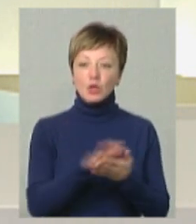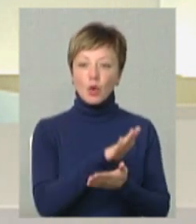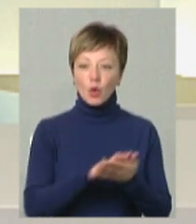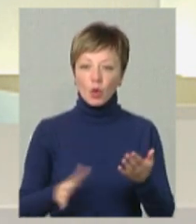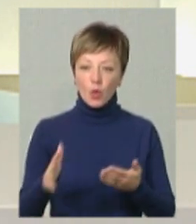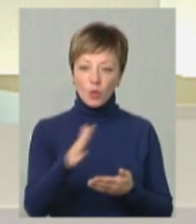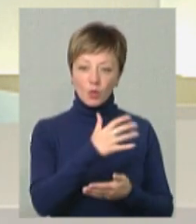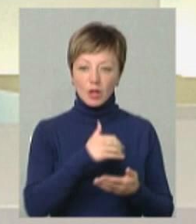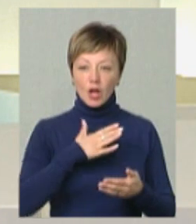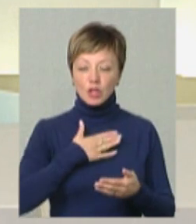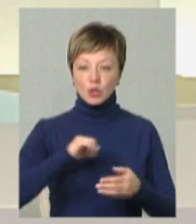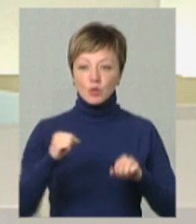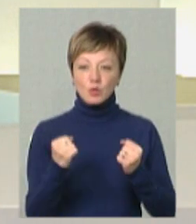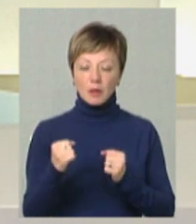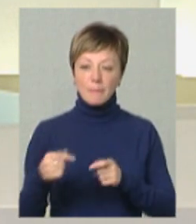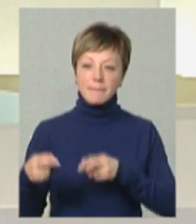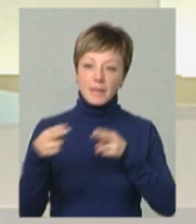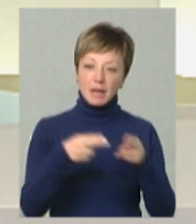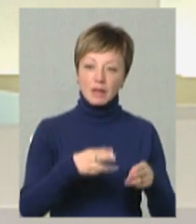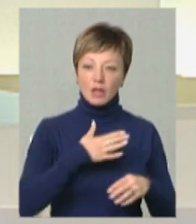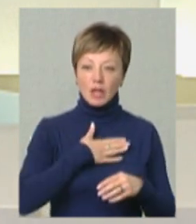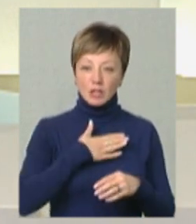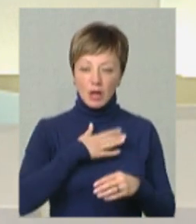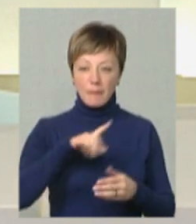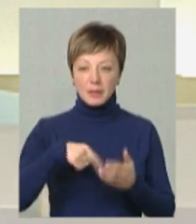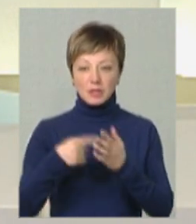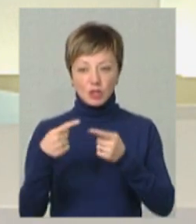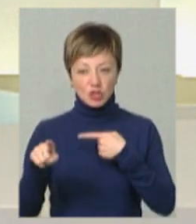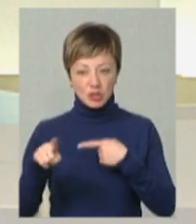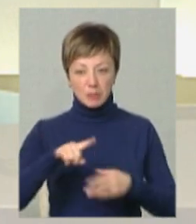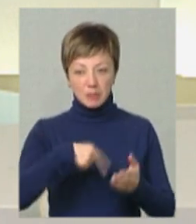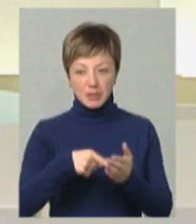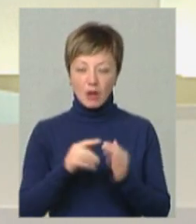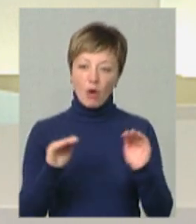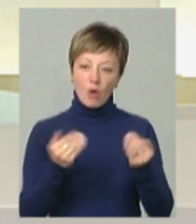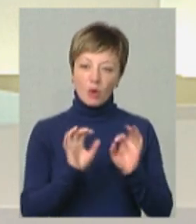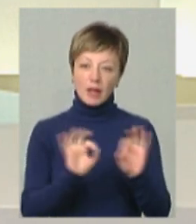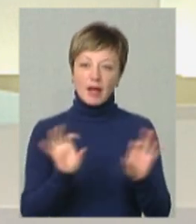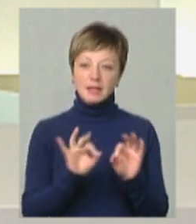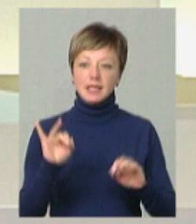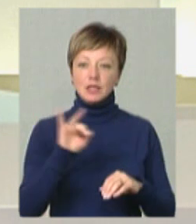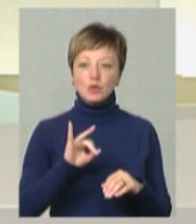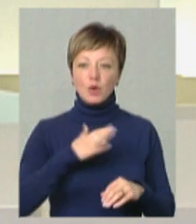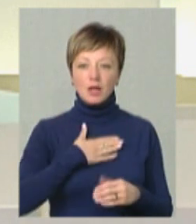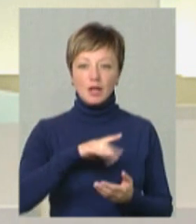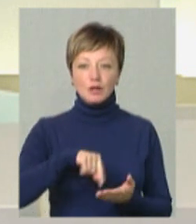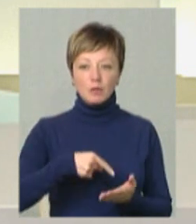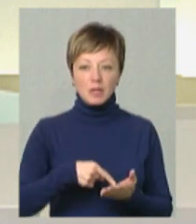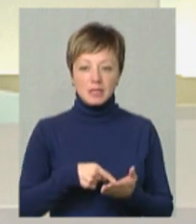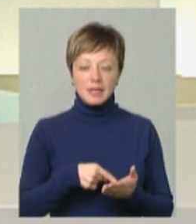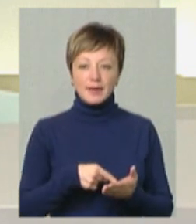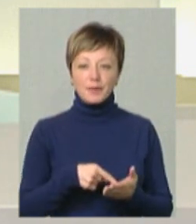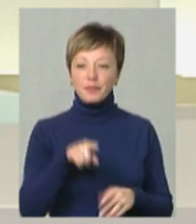друзів, які переїхали до нашого міста з інших міст. І я їм робив короткий екскурс в історію нашого міста